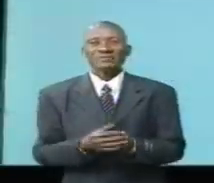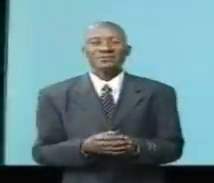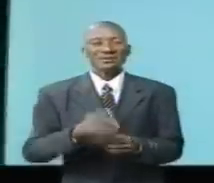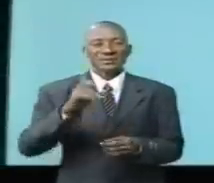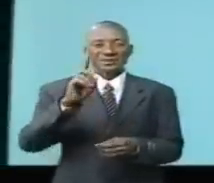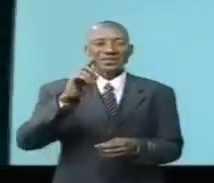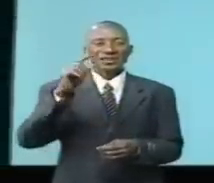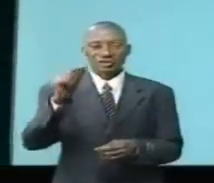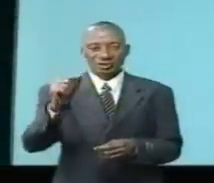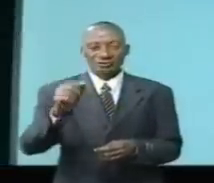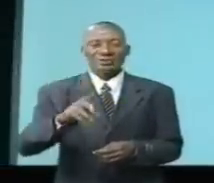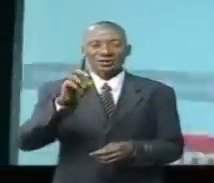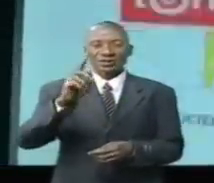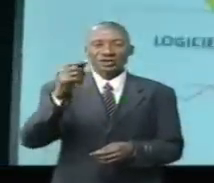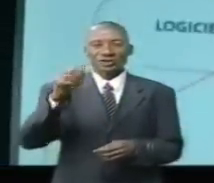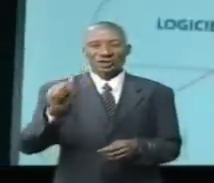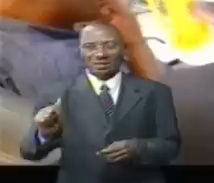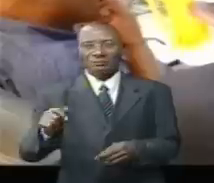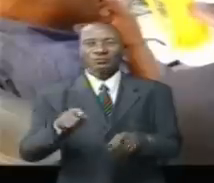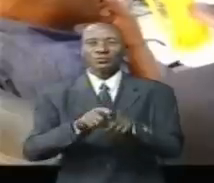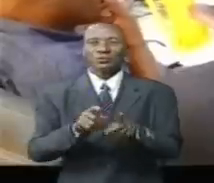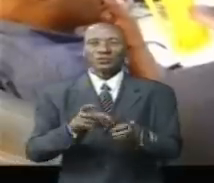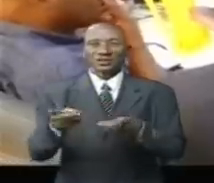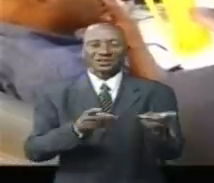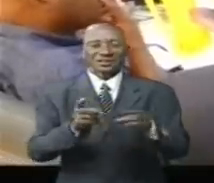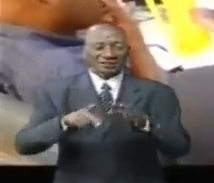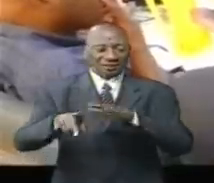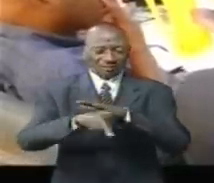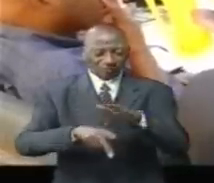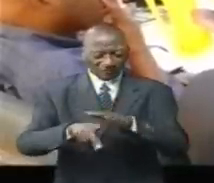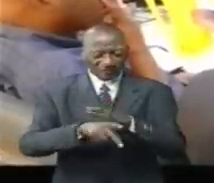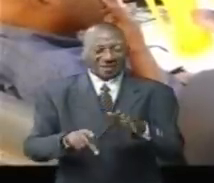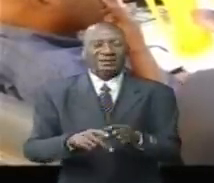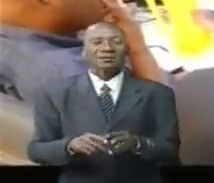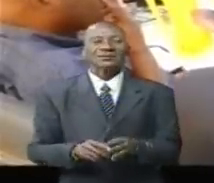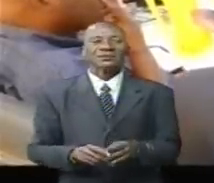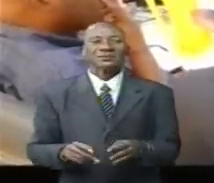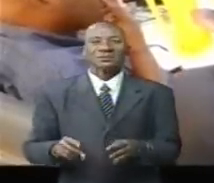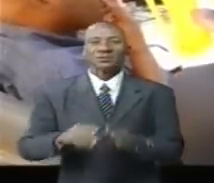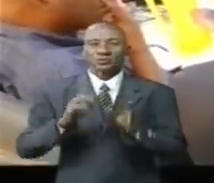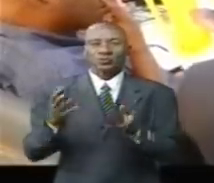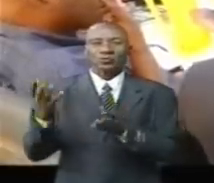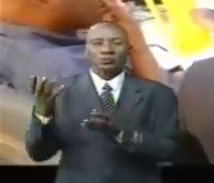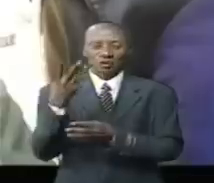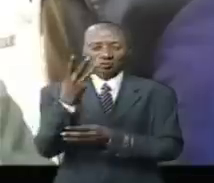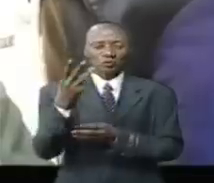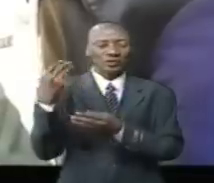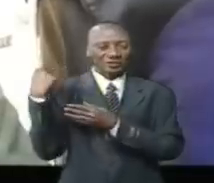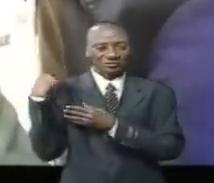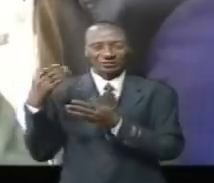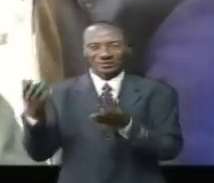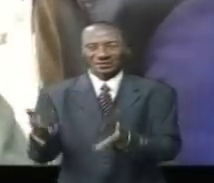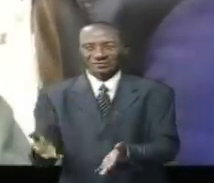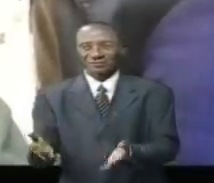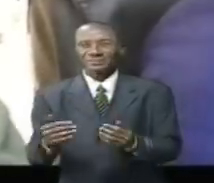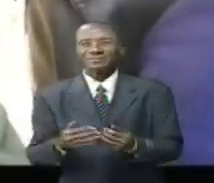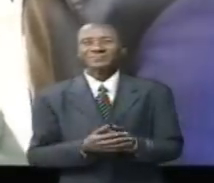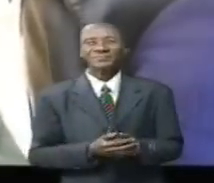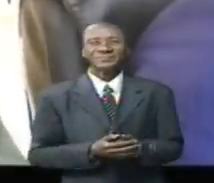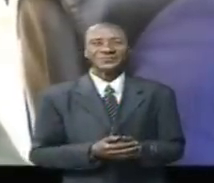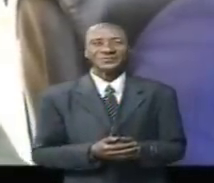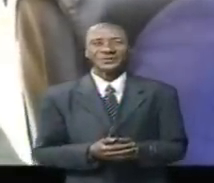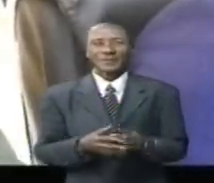Amouipou et du directeur provincial, l'ingénieur Alain Tchimbalanga. Ils étaient tous satisfaits de la solidité de ces